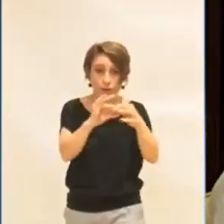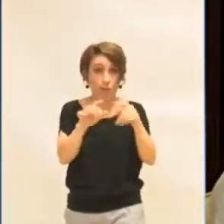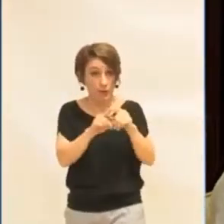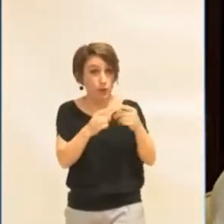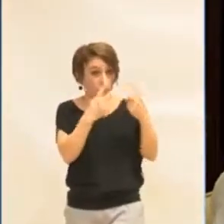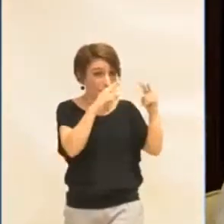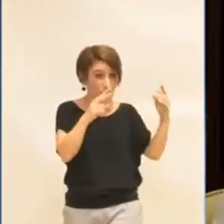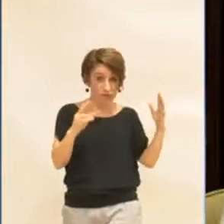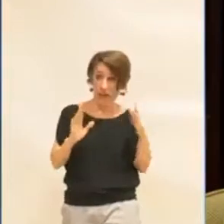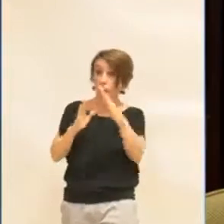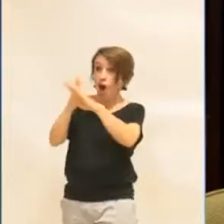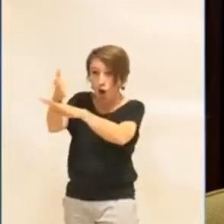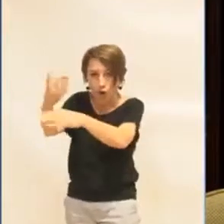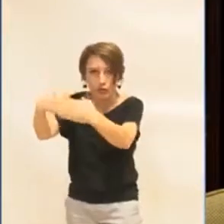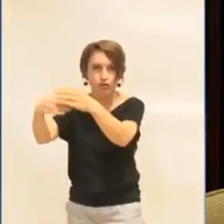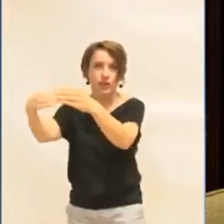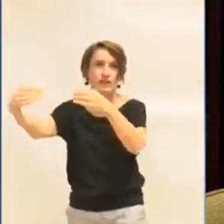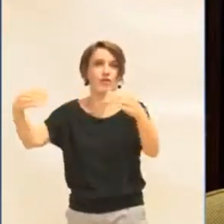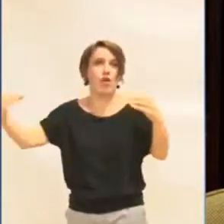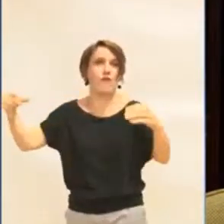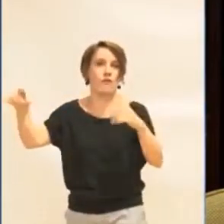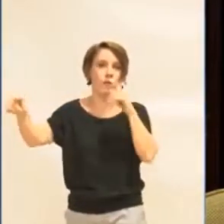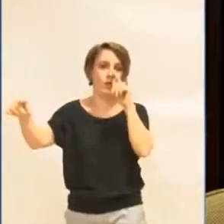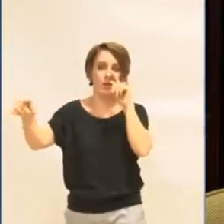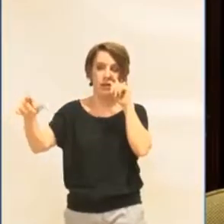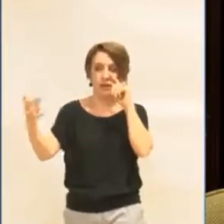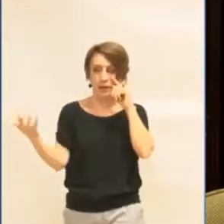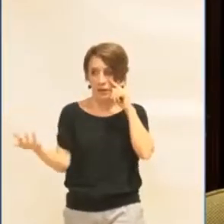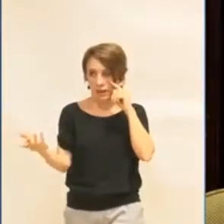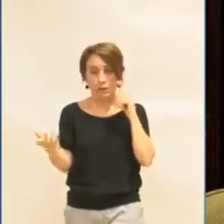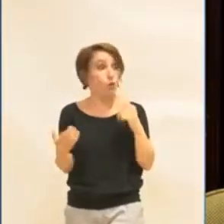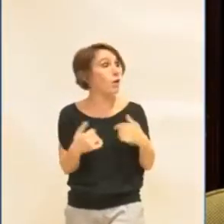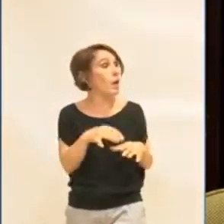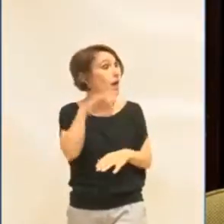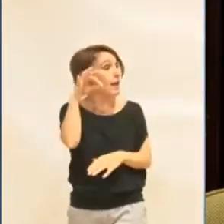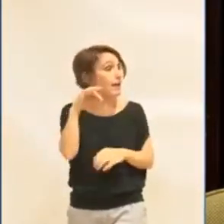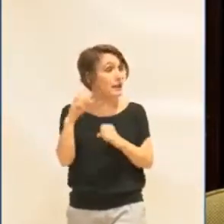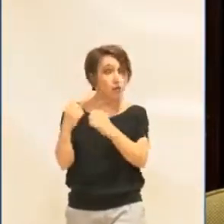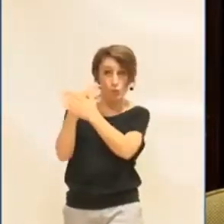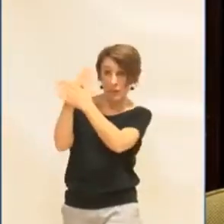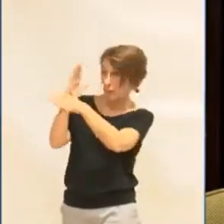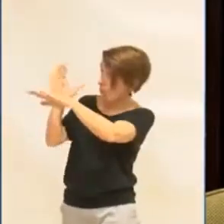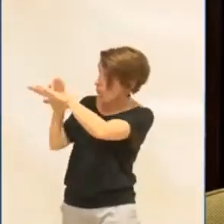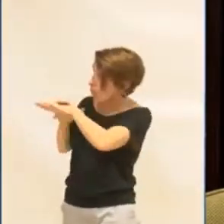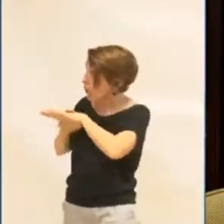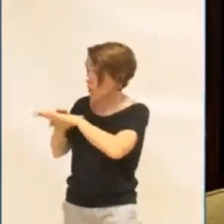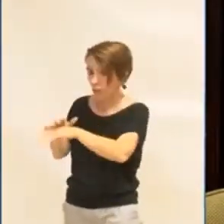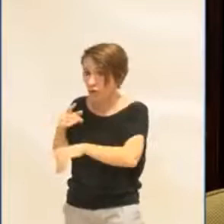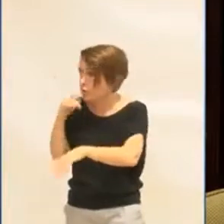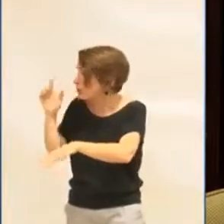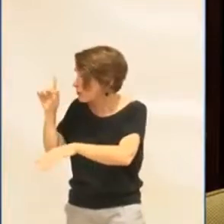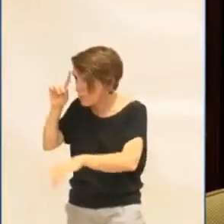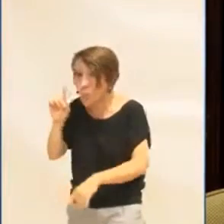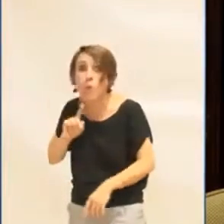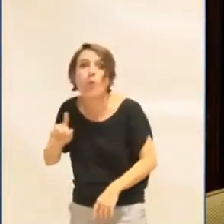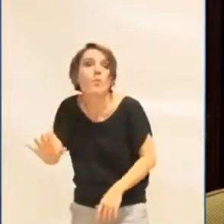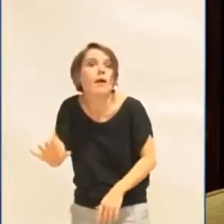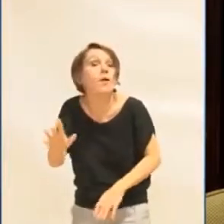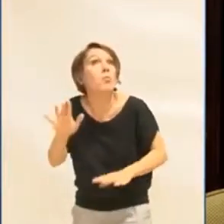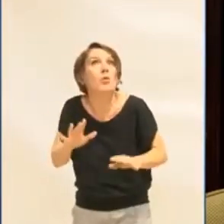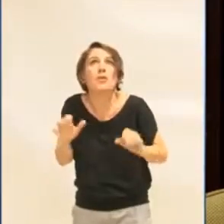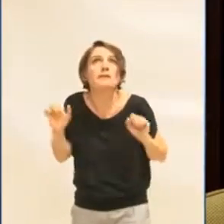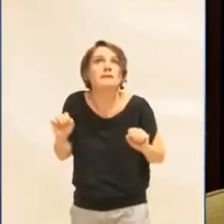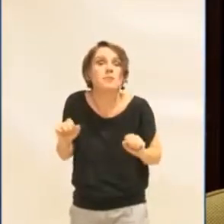dans la Villeneuve. Et il faut, et là j'invite les élus métropolitains à penser, est-ce que c'est possible, ce genre de